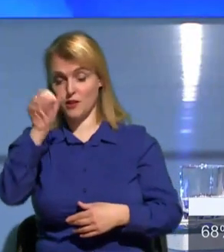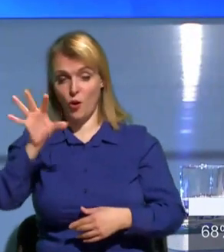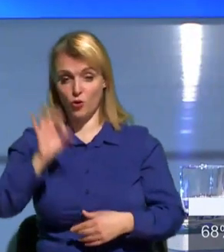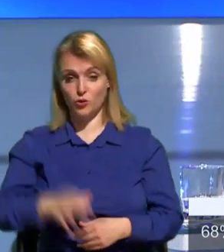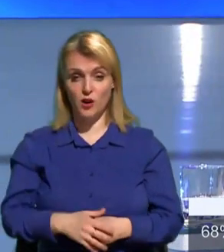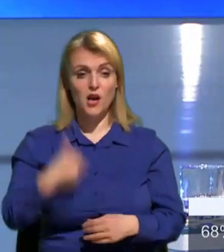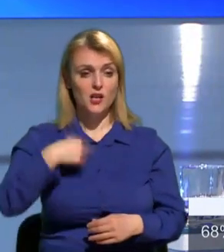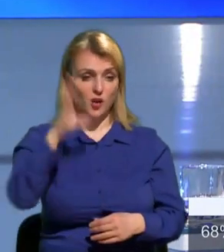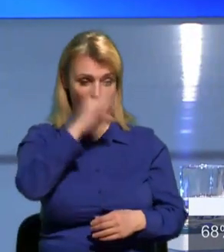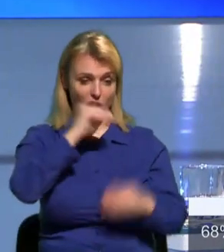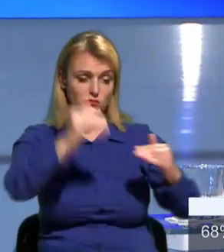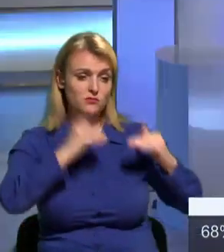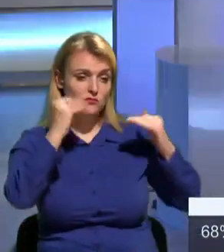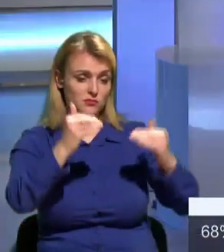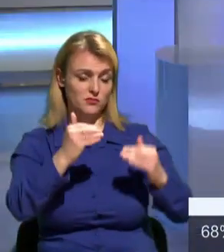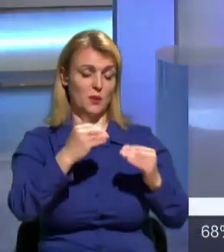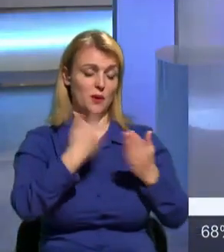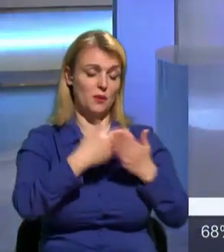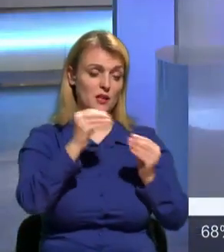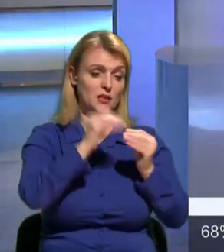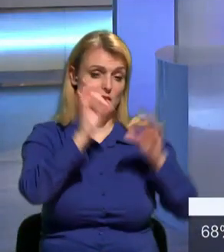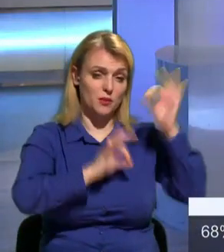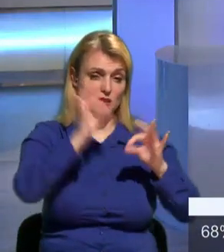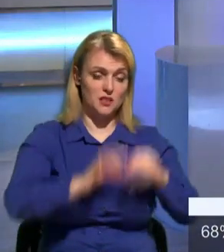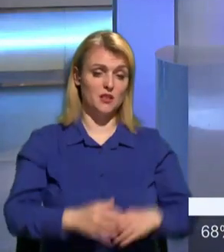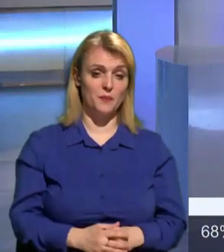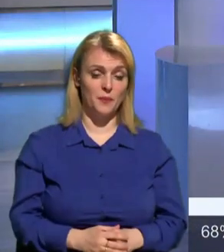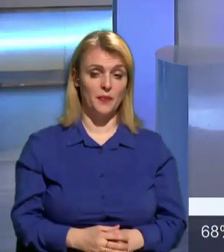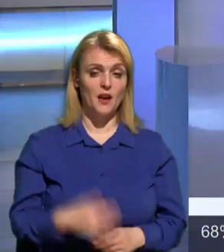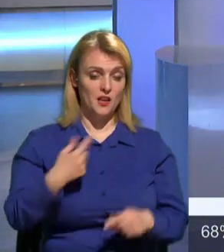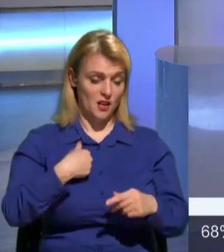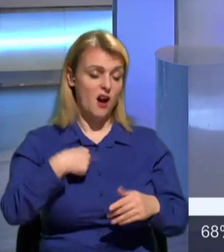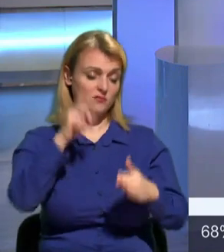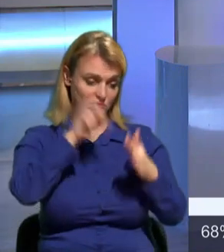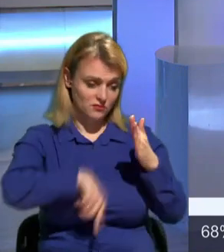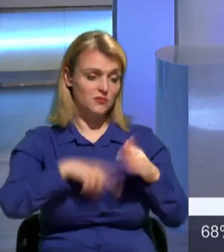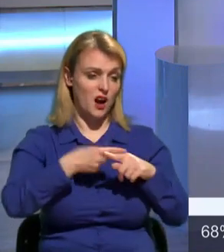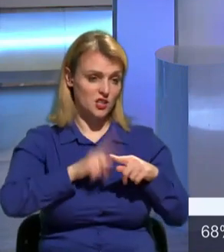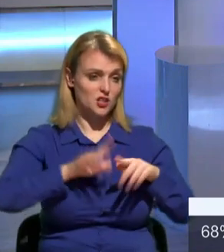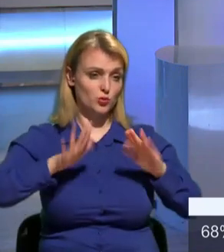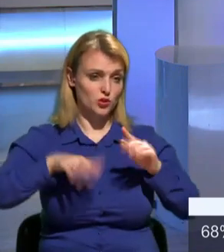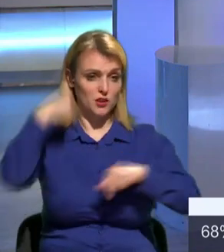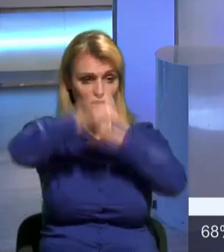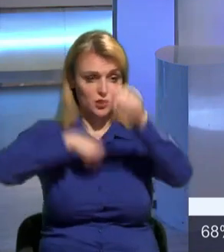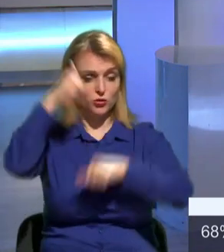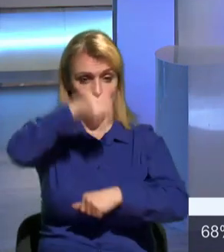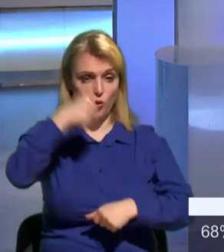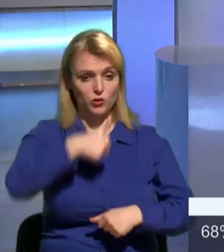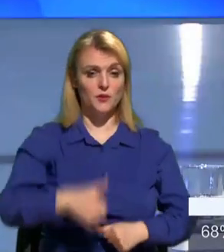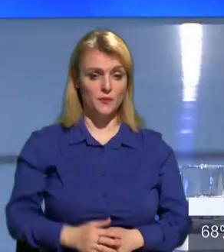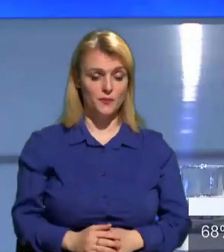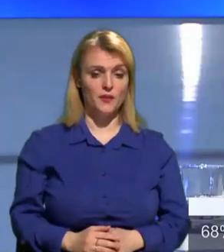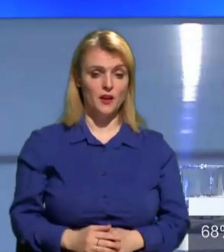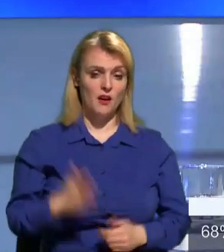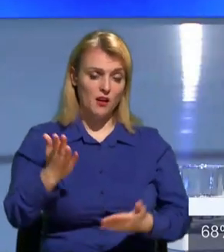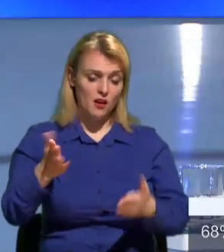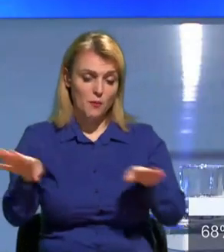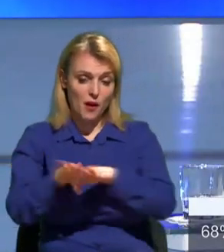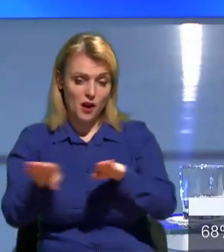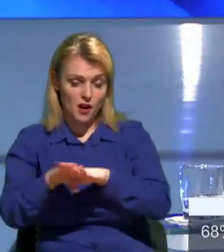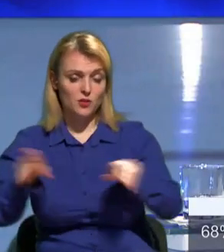cu 10%, dar în primul rând pensiile mici, nu cele mari, acest lucru eu îl asigur în viitor. Și paralel, crearea locurilor de